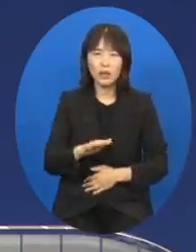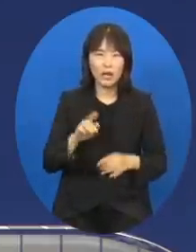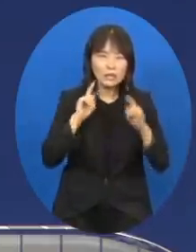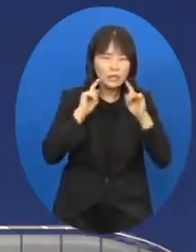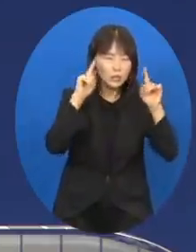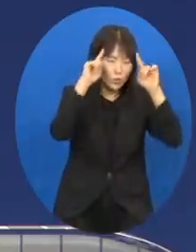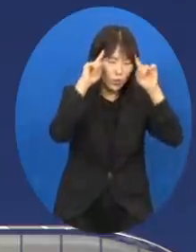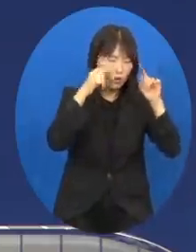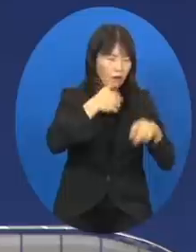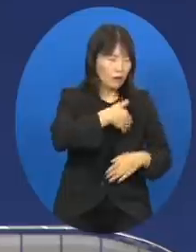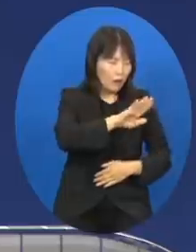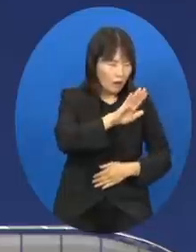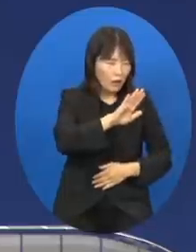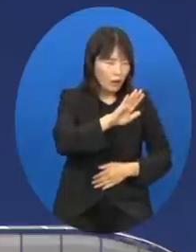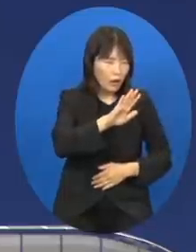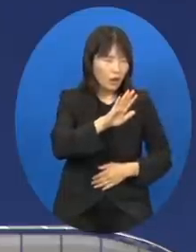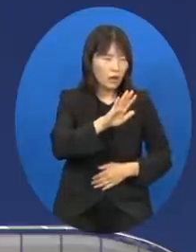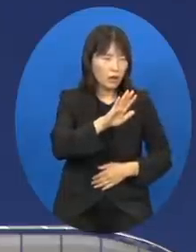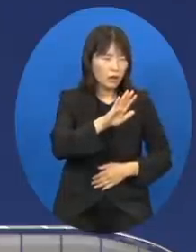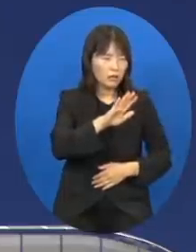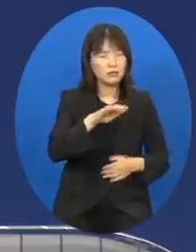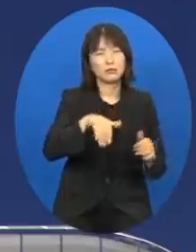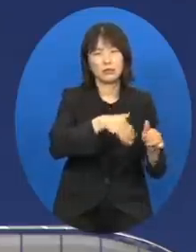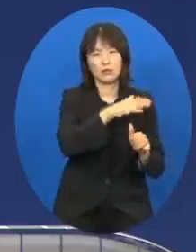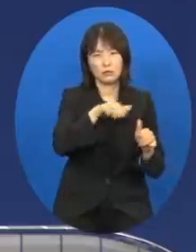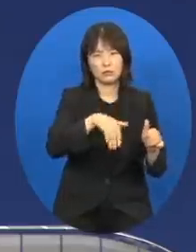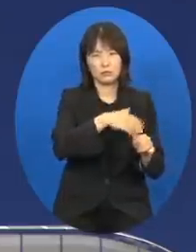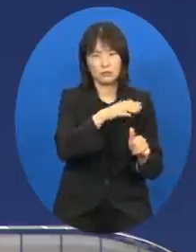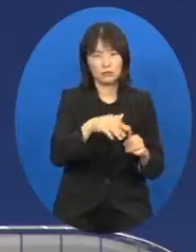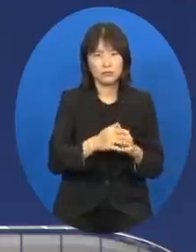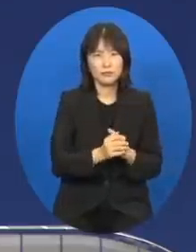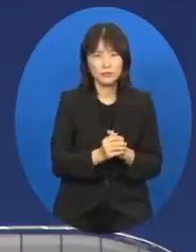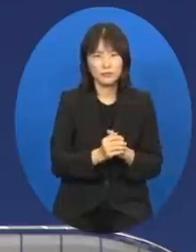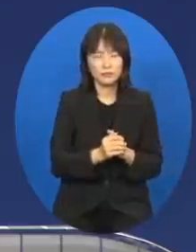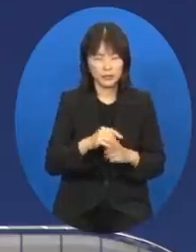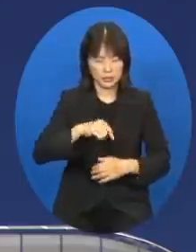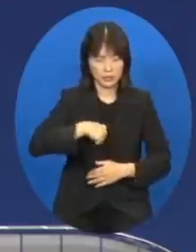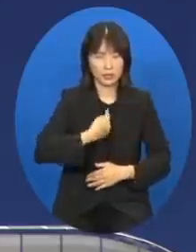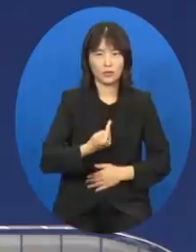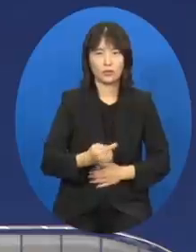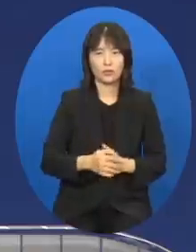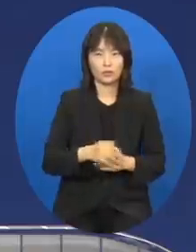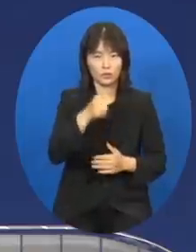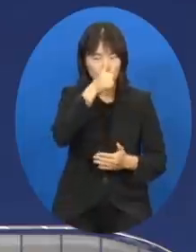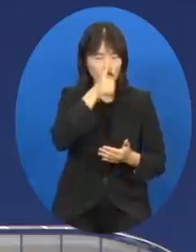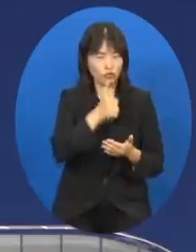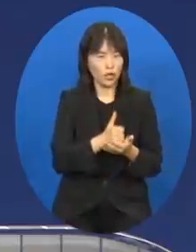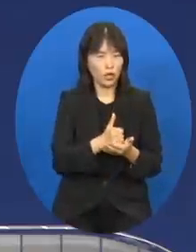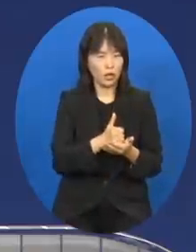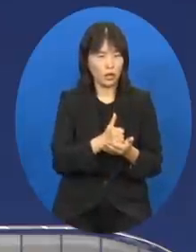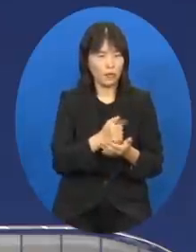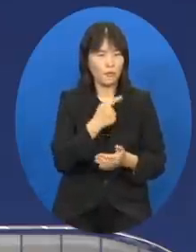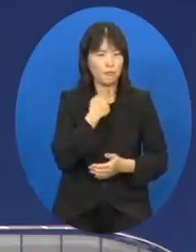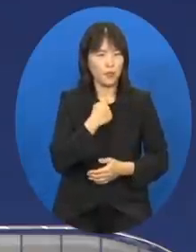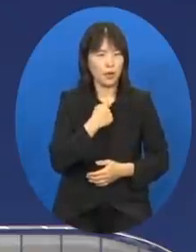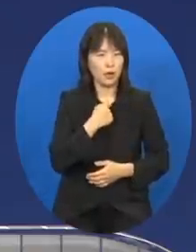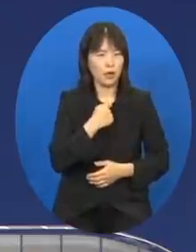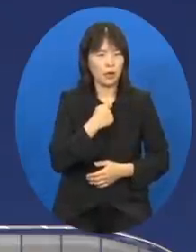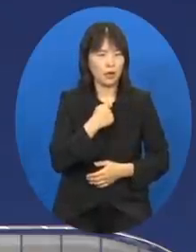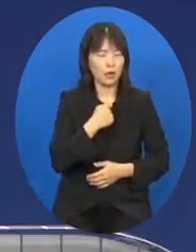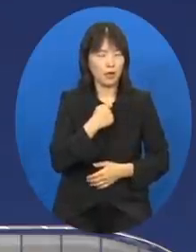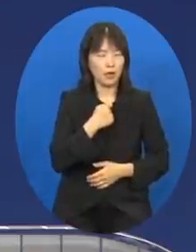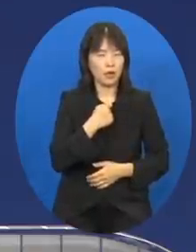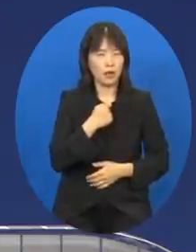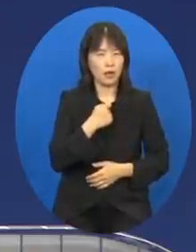갈 수밖에 없는 운명이었다는 겁니다. 스스로 죄를 안 짓고 살 수 있는 능력이